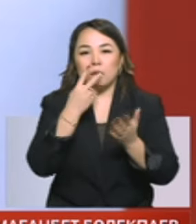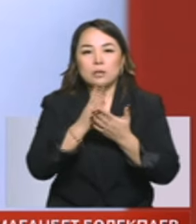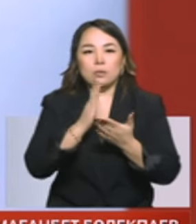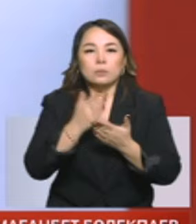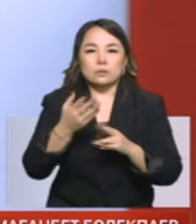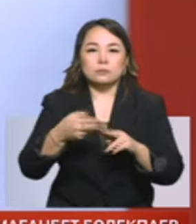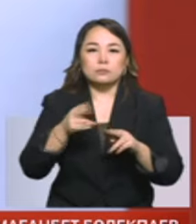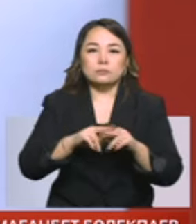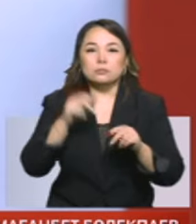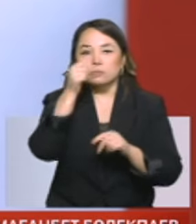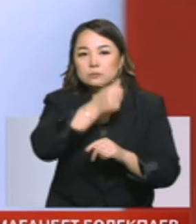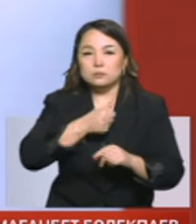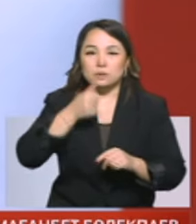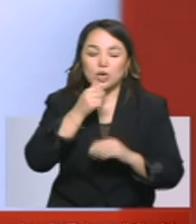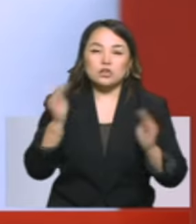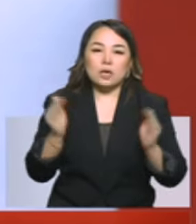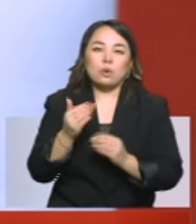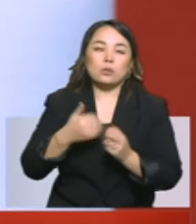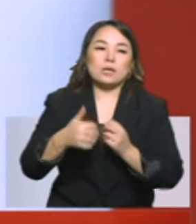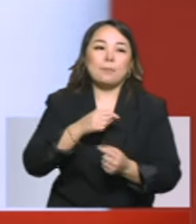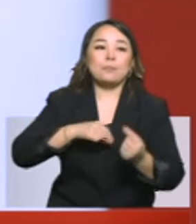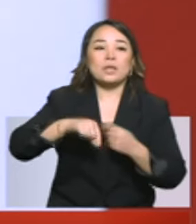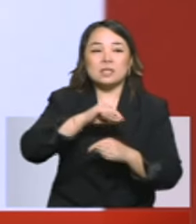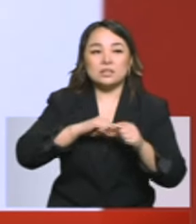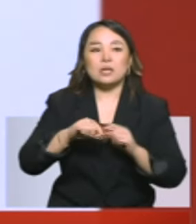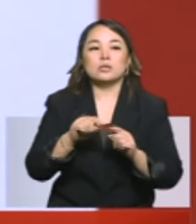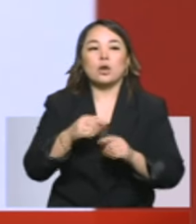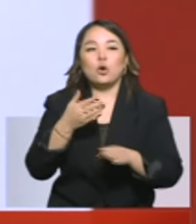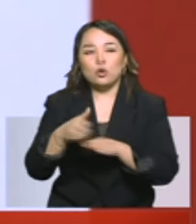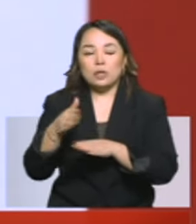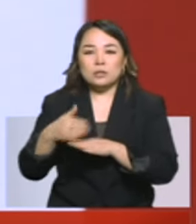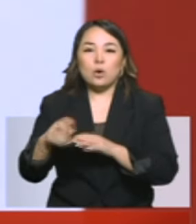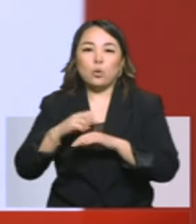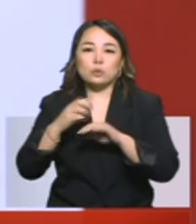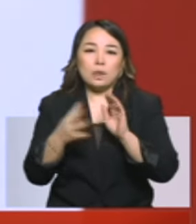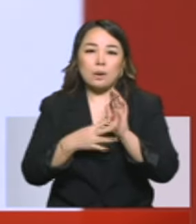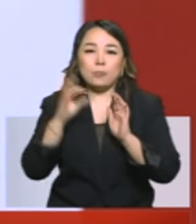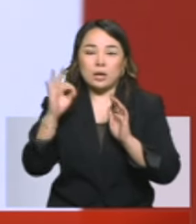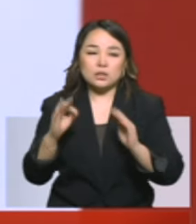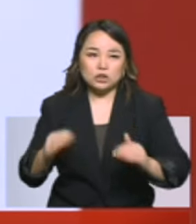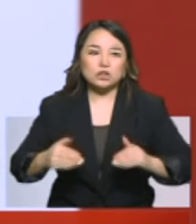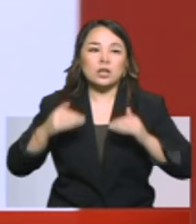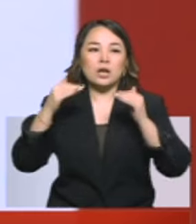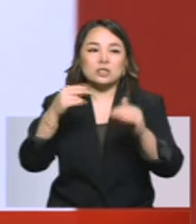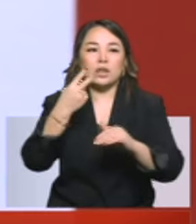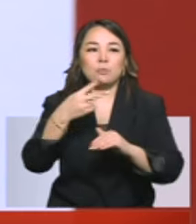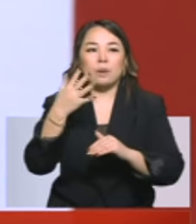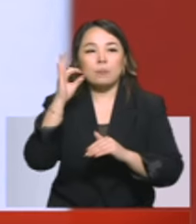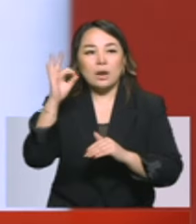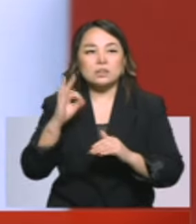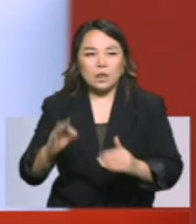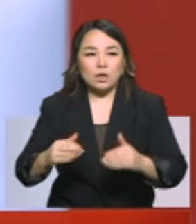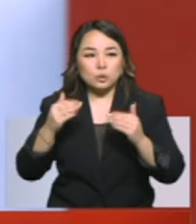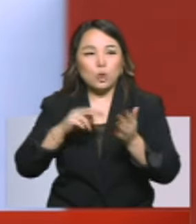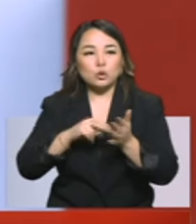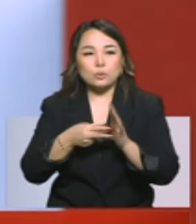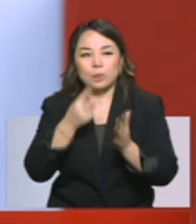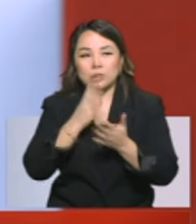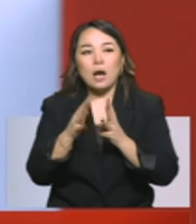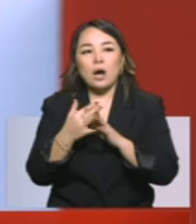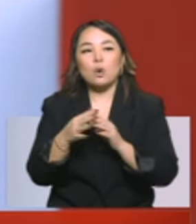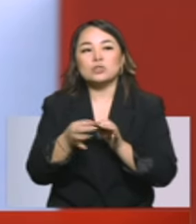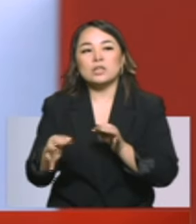құраған. Биыл жалпы шағын және орта бизнестің үлесін 19%-дан 25%-ға артыру жоспарланып отыр. Ауылдық